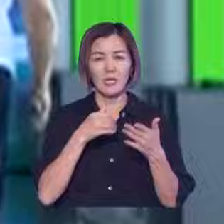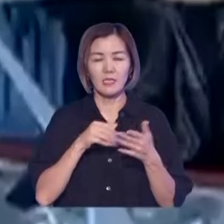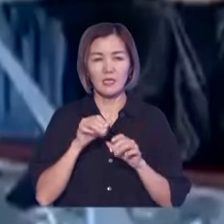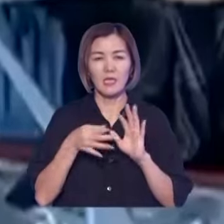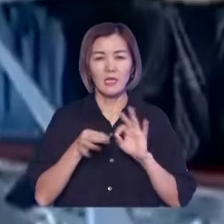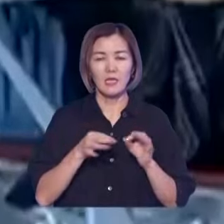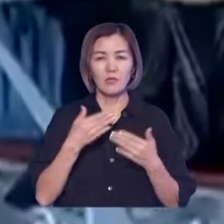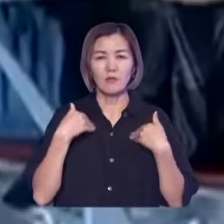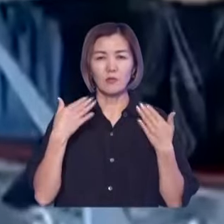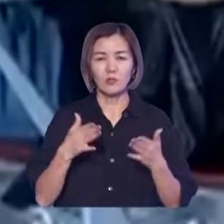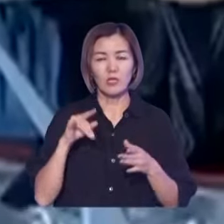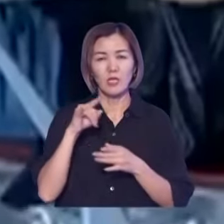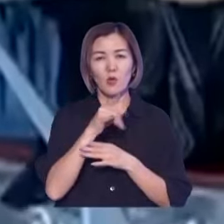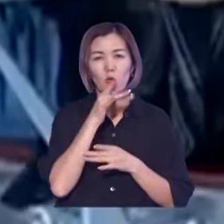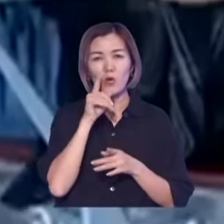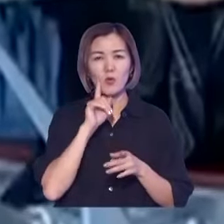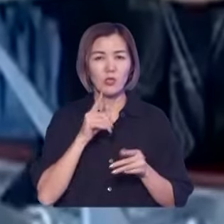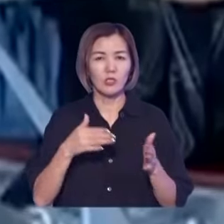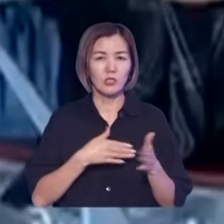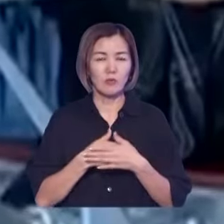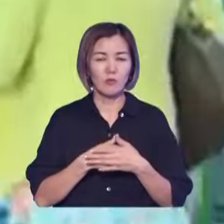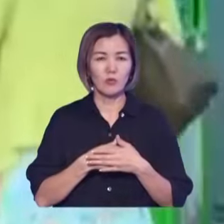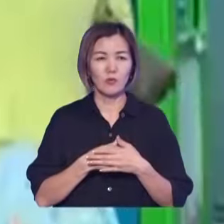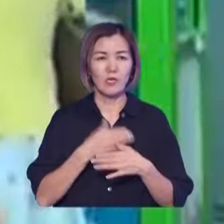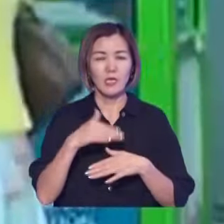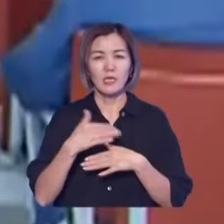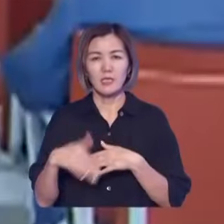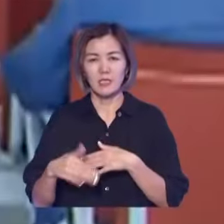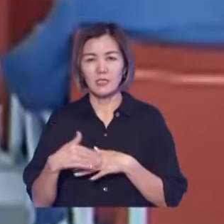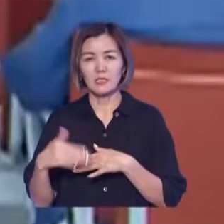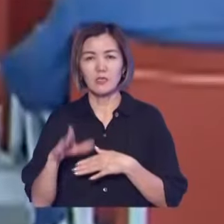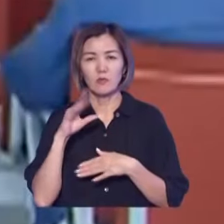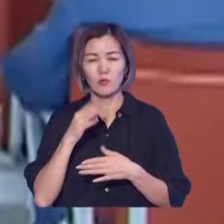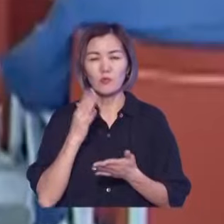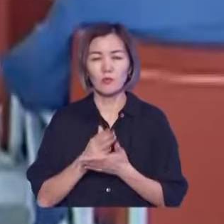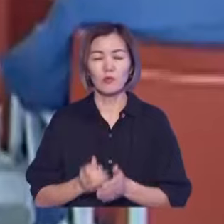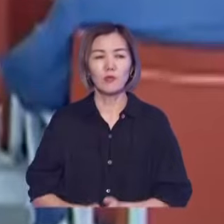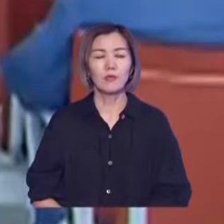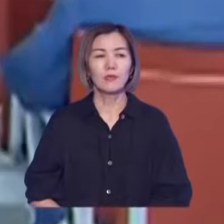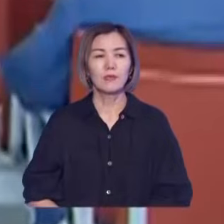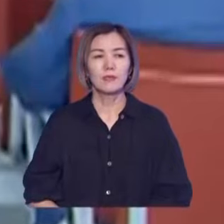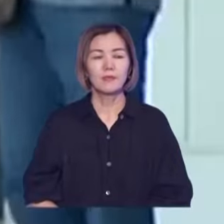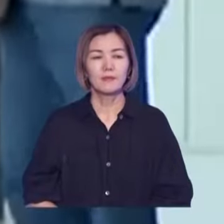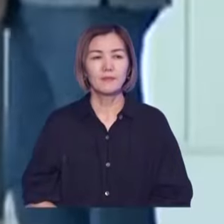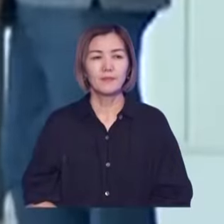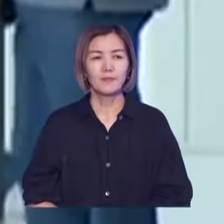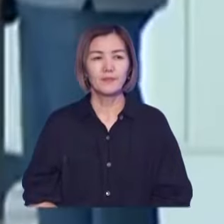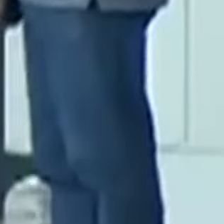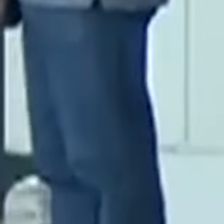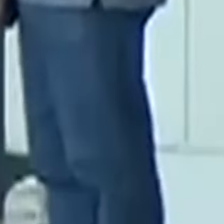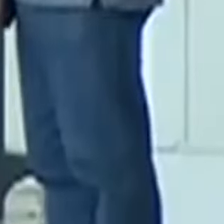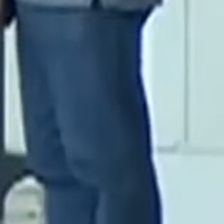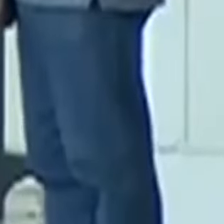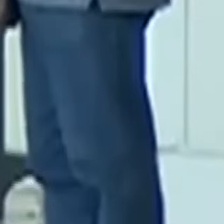алу ұсынылады. Әуе кеңістігінің уақытша жабылуына орай кідірістер өзге қалаларда да болуы мүмкін. Топтаманы ғаламтор ақпараттармен дайындаған Мөлдір